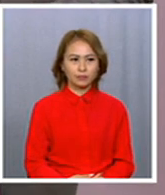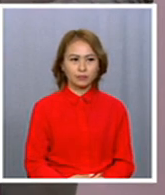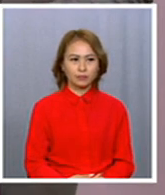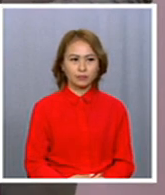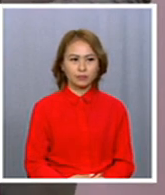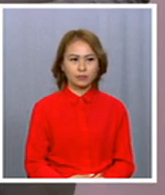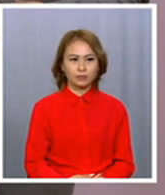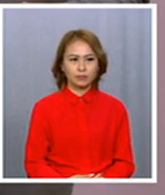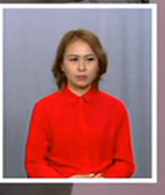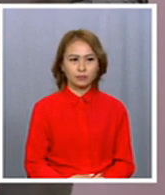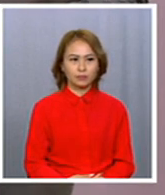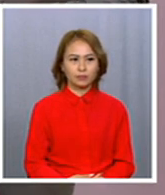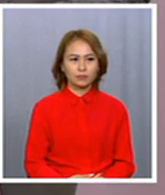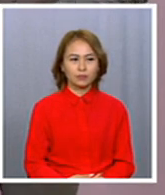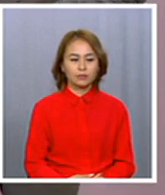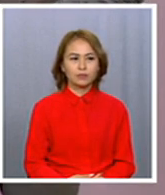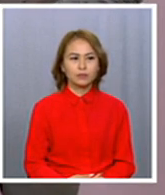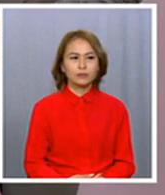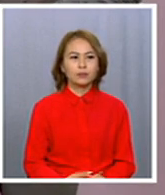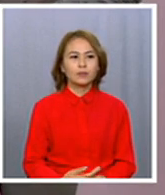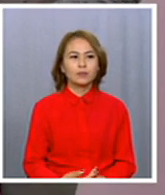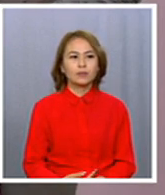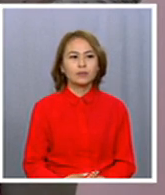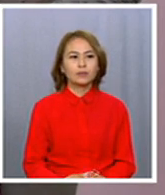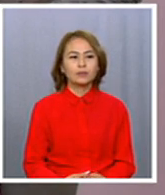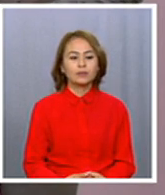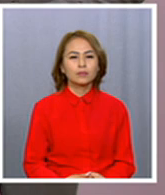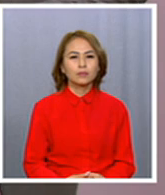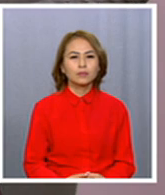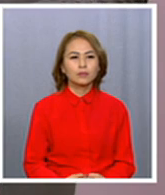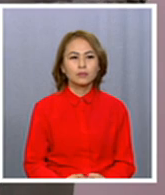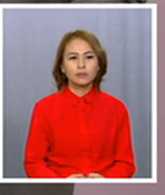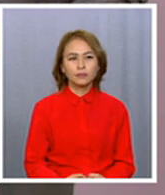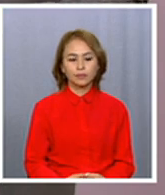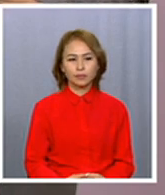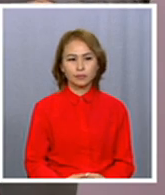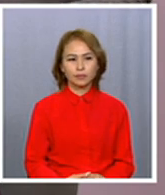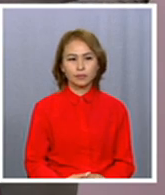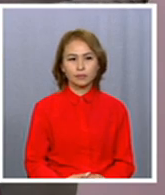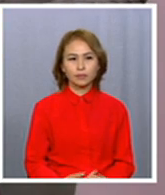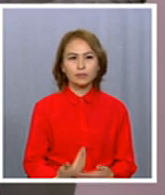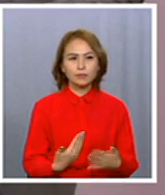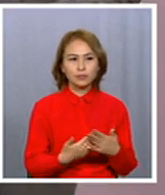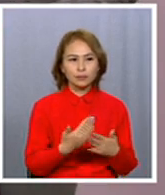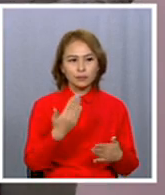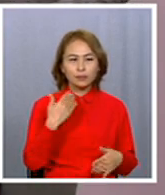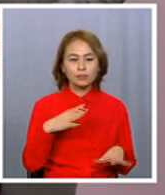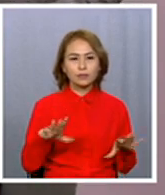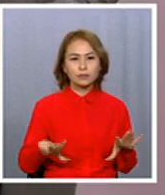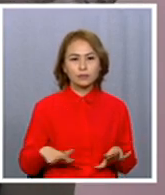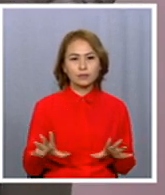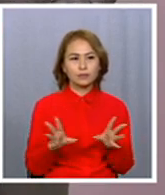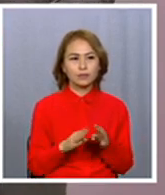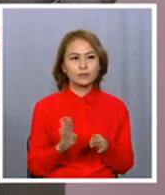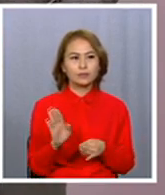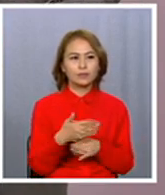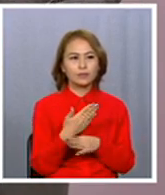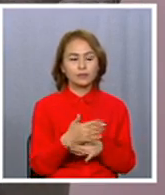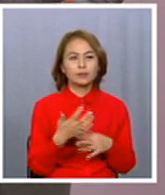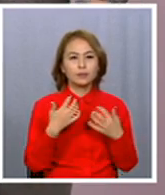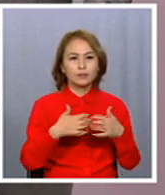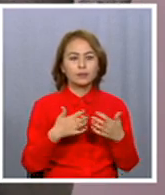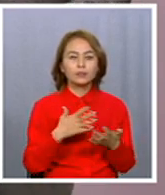жаяу шыққан адамдар саны белгісіз. Алдымен атпен серуендеген адамдар санын